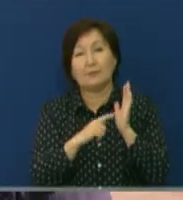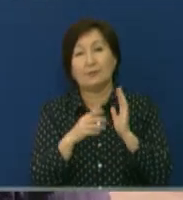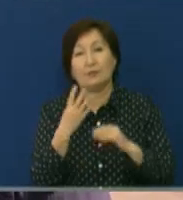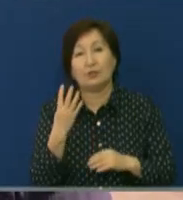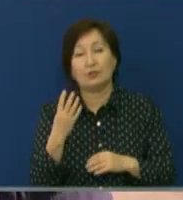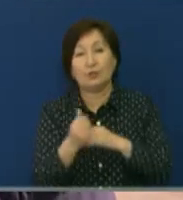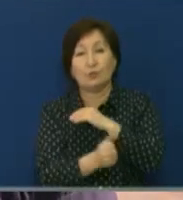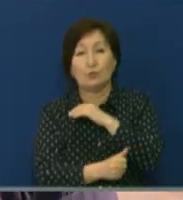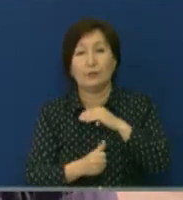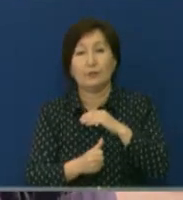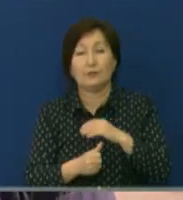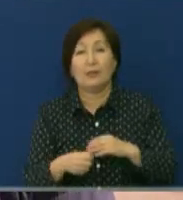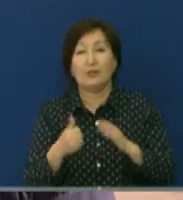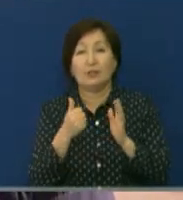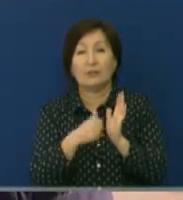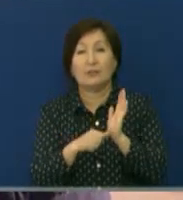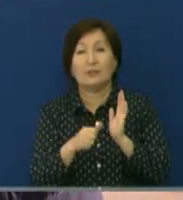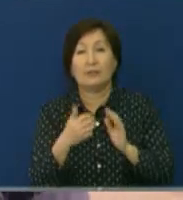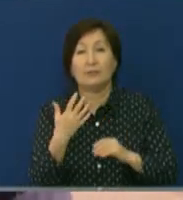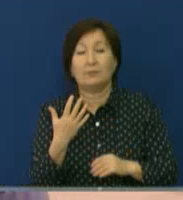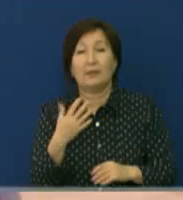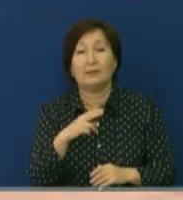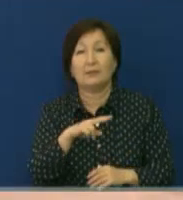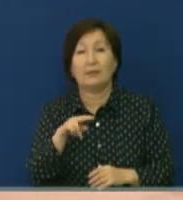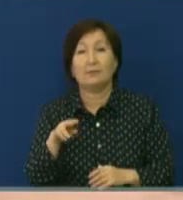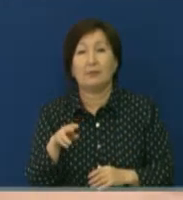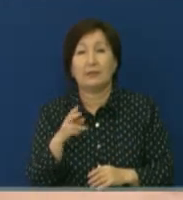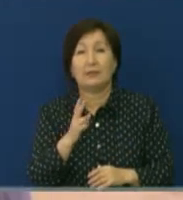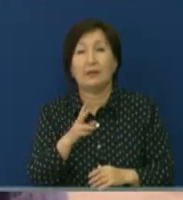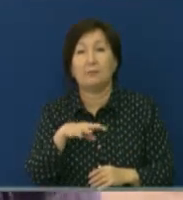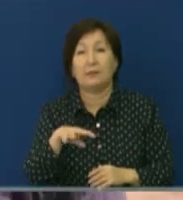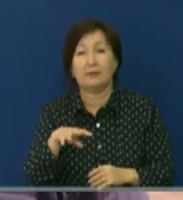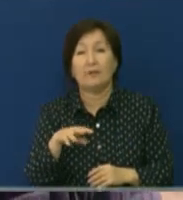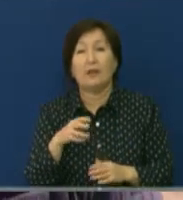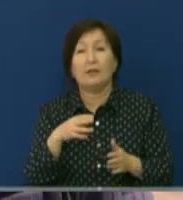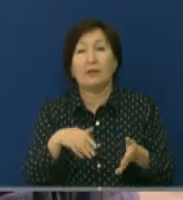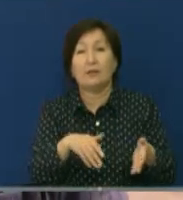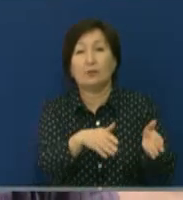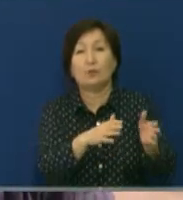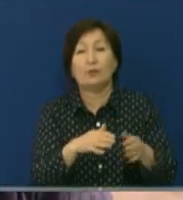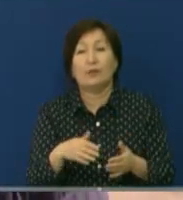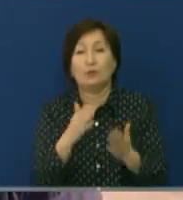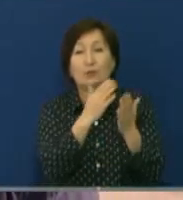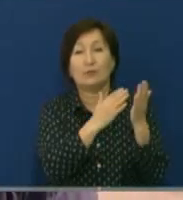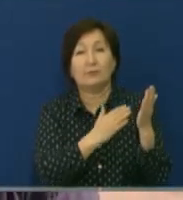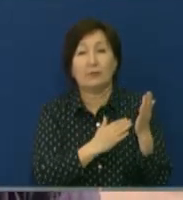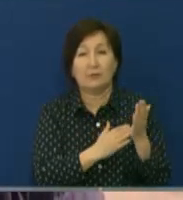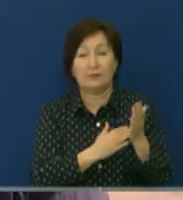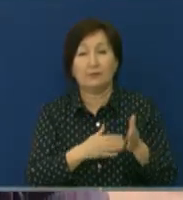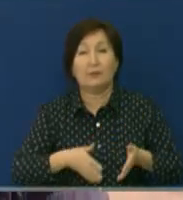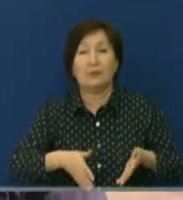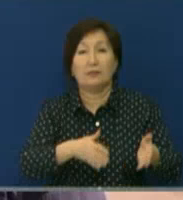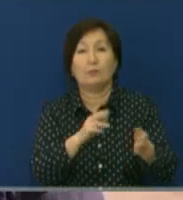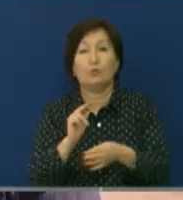65 километров дорог возможно что этот объем еще будет увеличен кроме того запланирован ремонт дорог сельским населенным пунктам